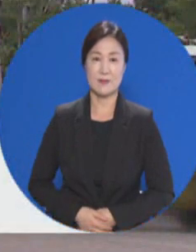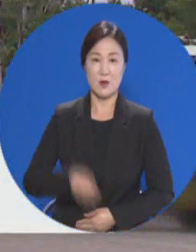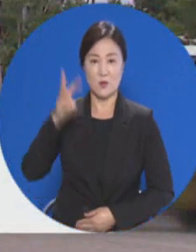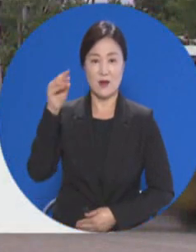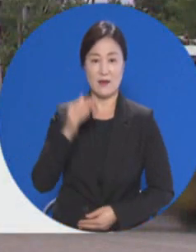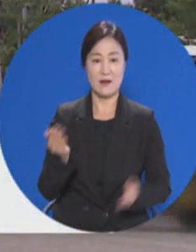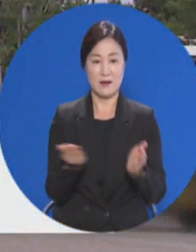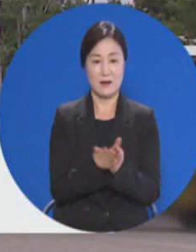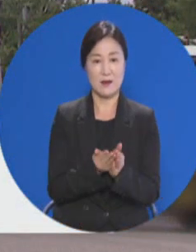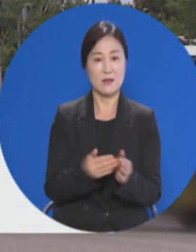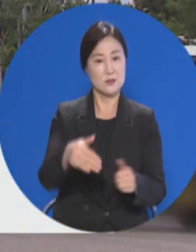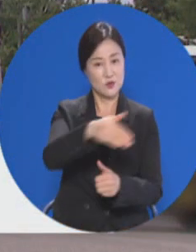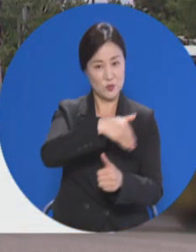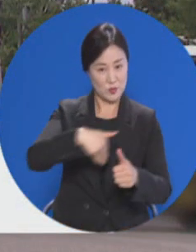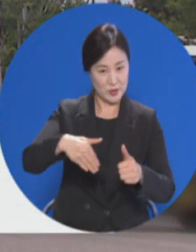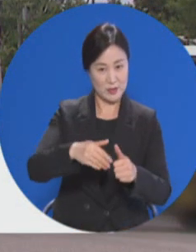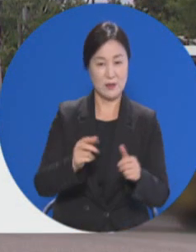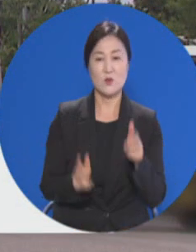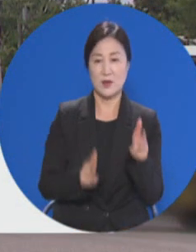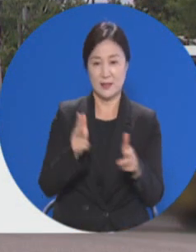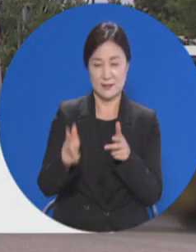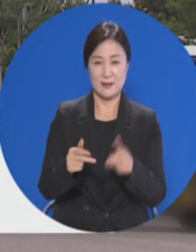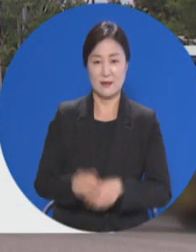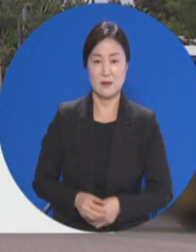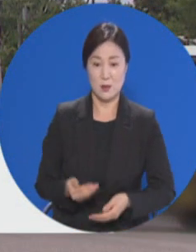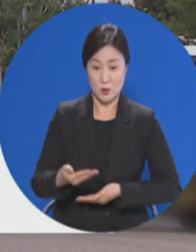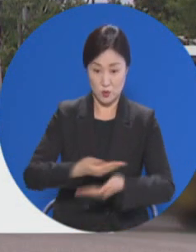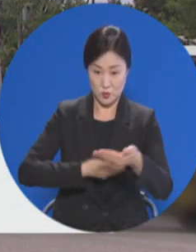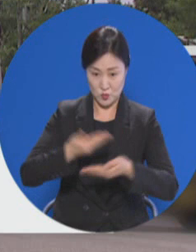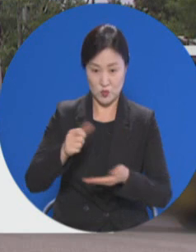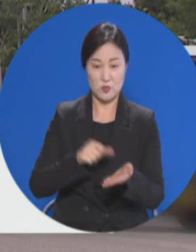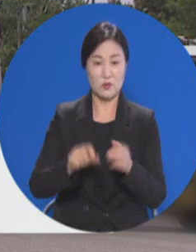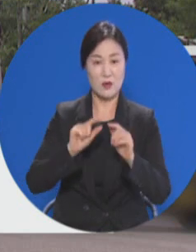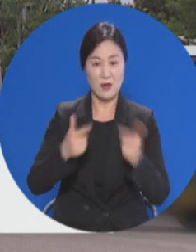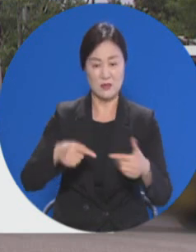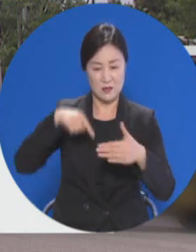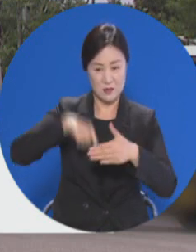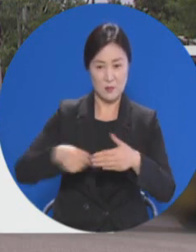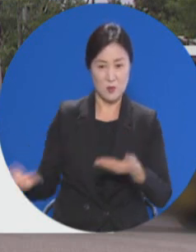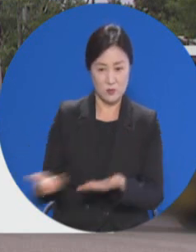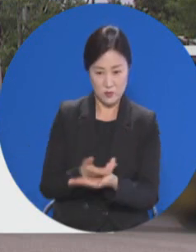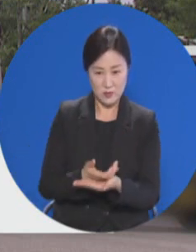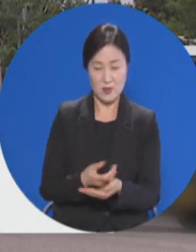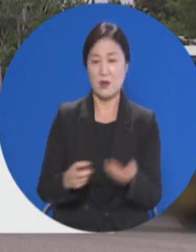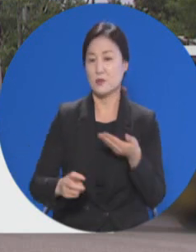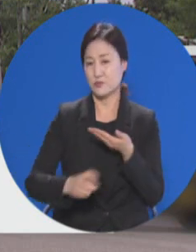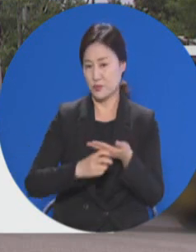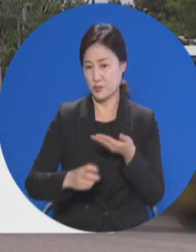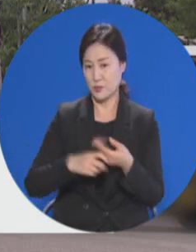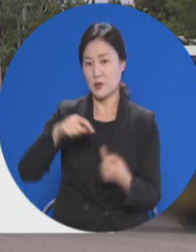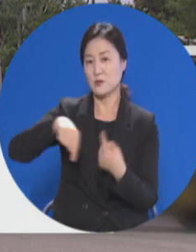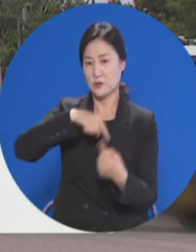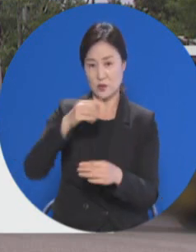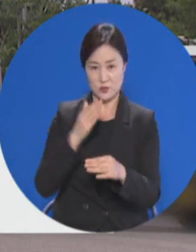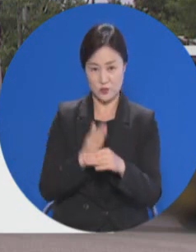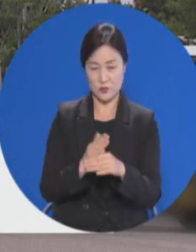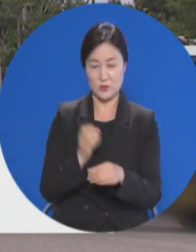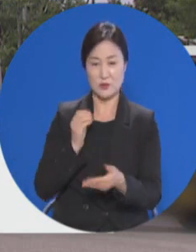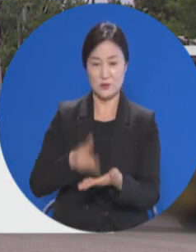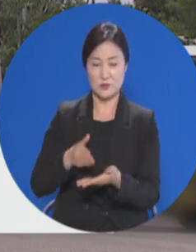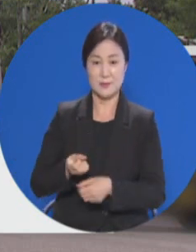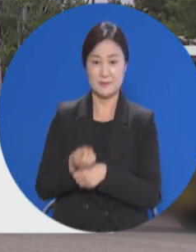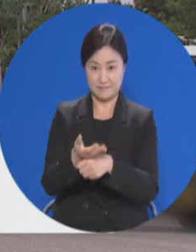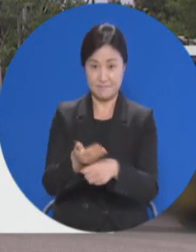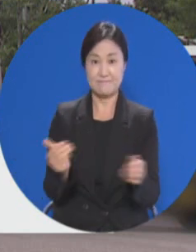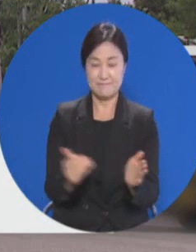광양항 배후단지 내 일부 기업들이 수출입 화물이 아닌 내수 화물을 반출입하며 편법 얌체 운영을 하고 있다는 보도 얼마